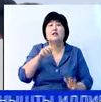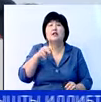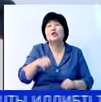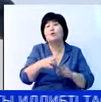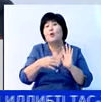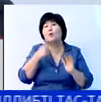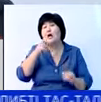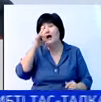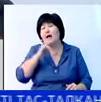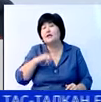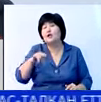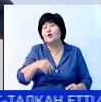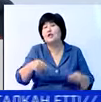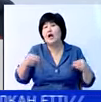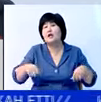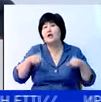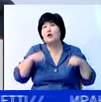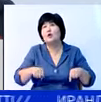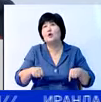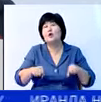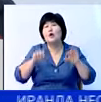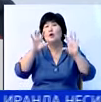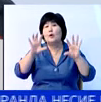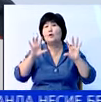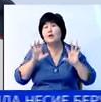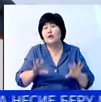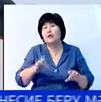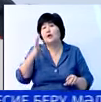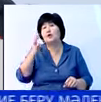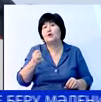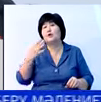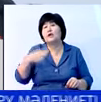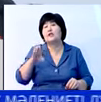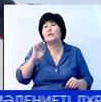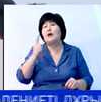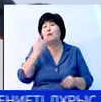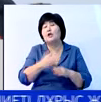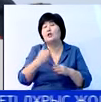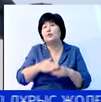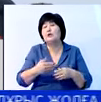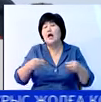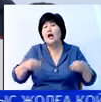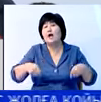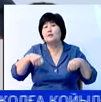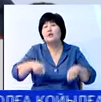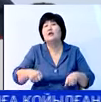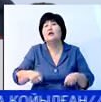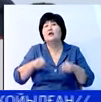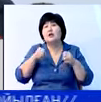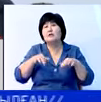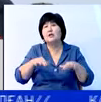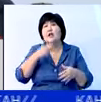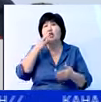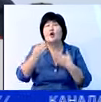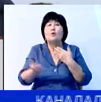27-ші 2019 жылы Қазақстан Республикасы әкімшілік құқық бұзушылық туралы кодексінің 440-ші бабының 1-ші бөлімімен сай әкімшілік құқық бұзушылық жасағаны үшін